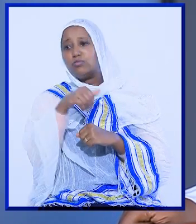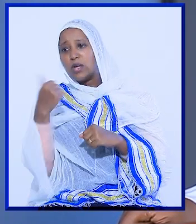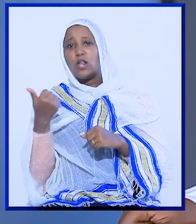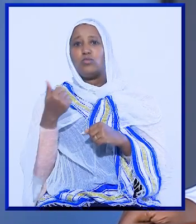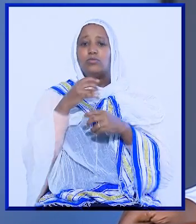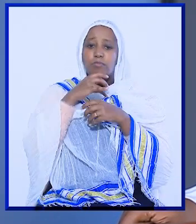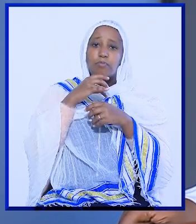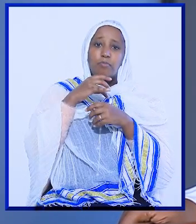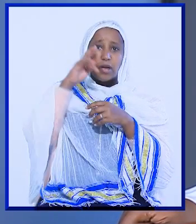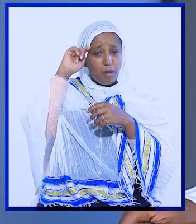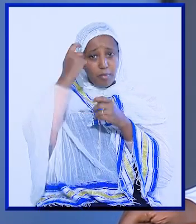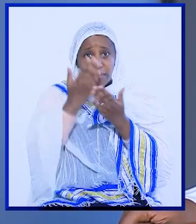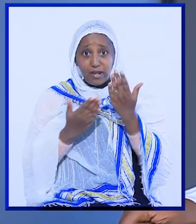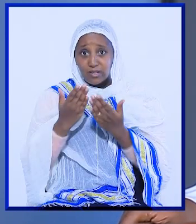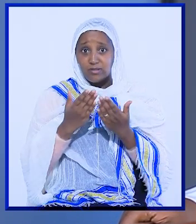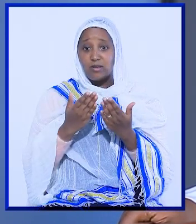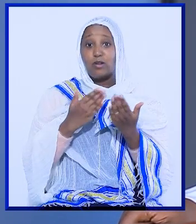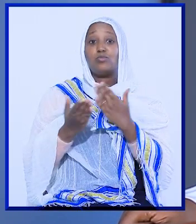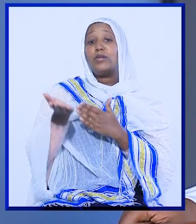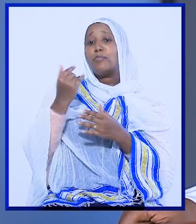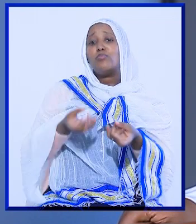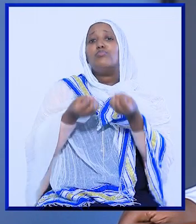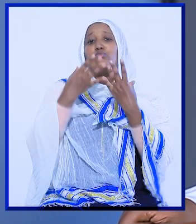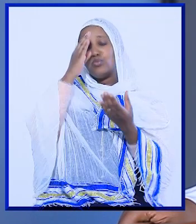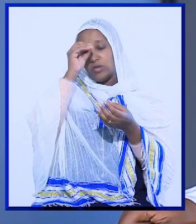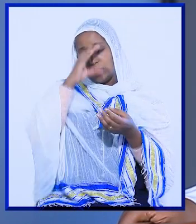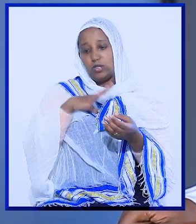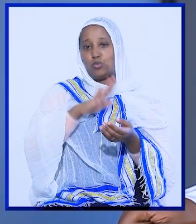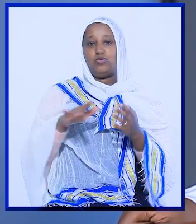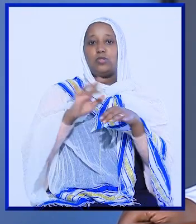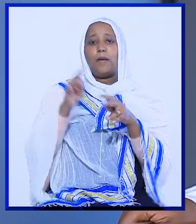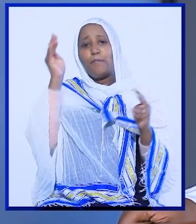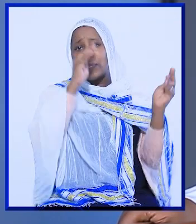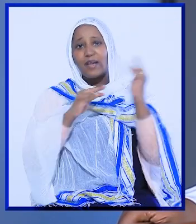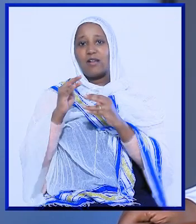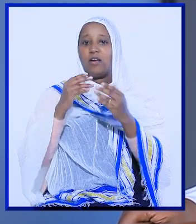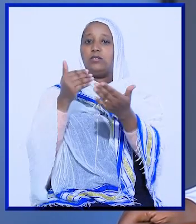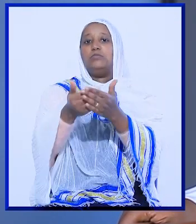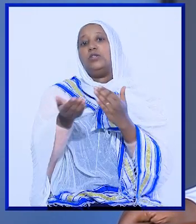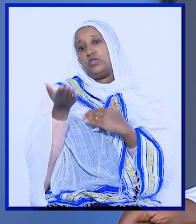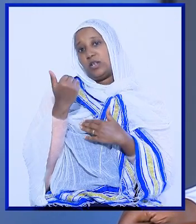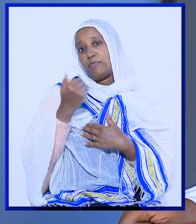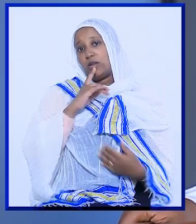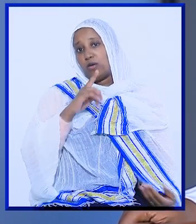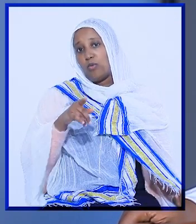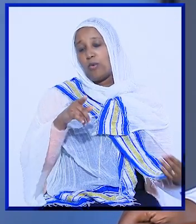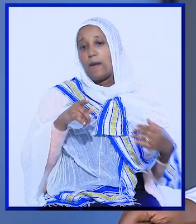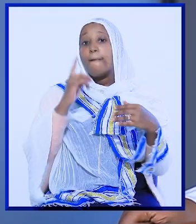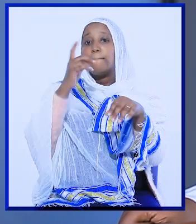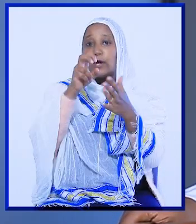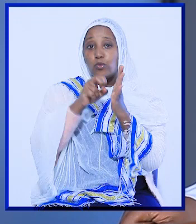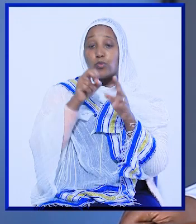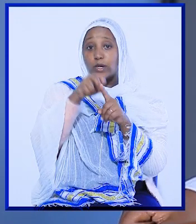በዜጎቹና በሌሎችም በባርነት ይገዛቸው በነበሩ ብዙ ሰዎች የሰው ልጆች ላይ የመከራ ናዳ ያወርድ የነበረ ነው። በአንድ ወቅት